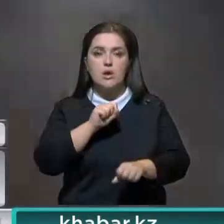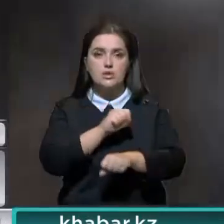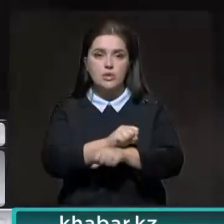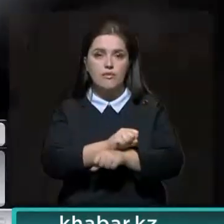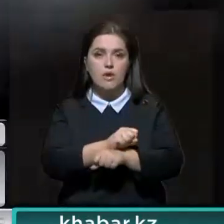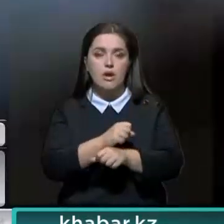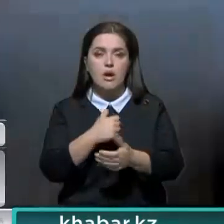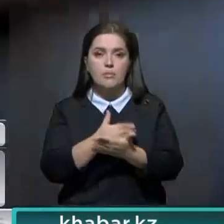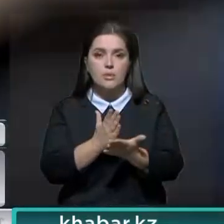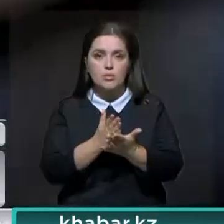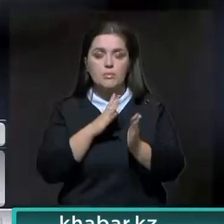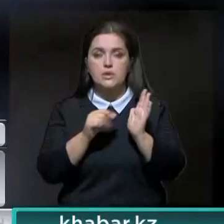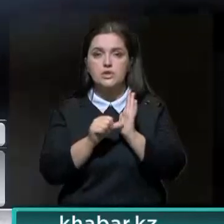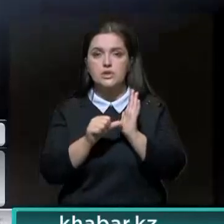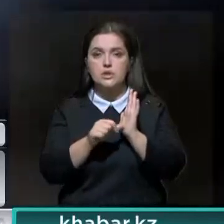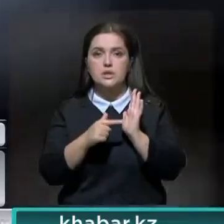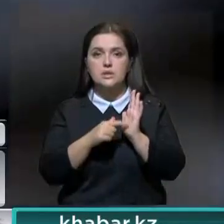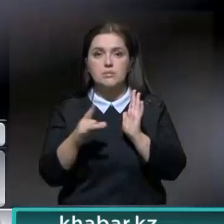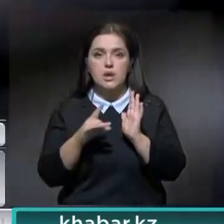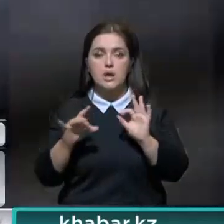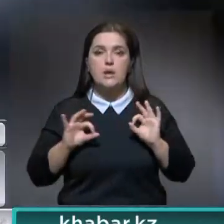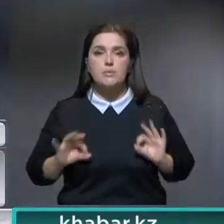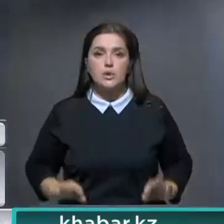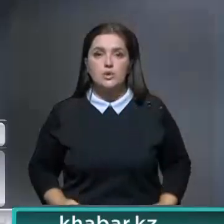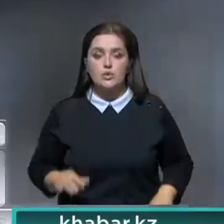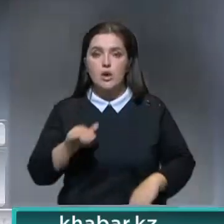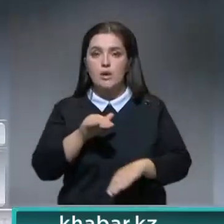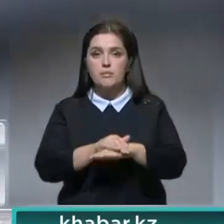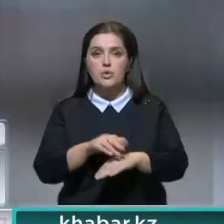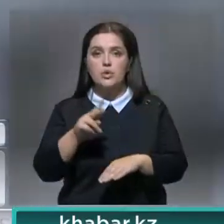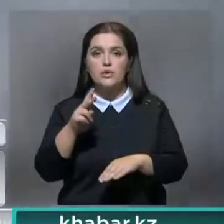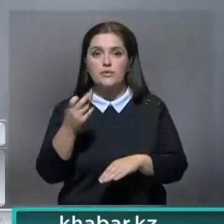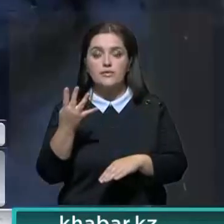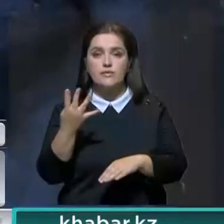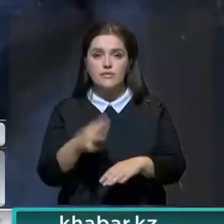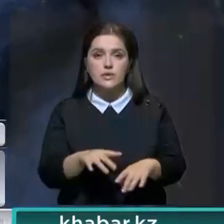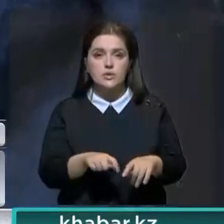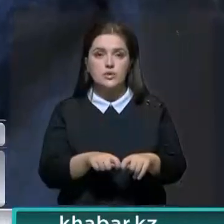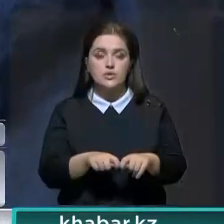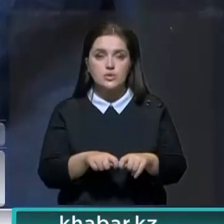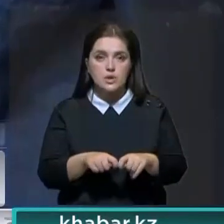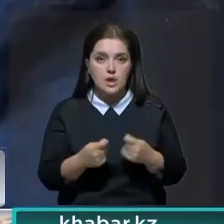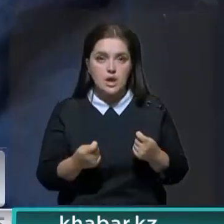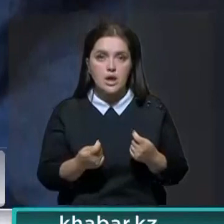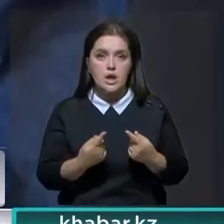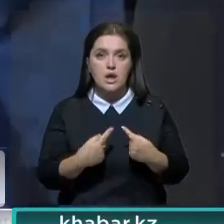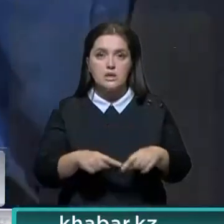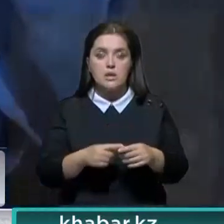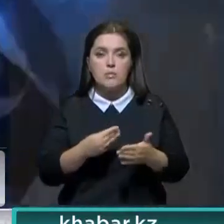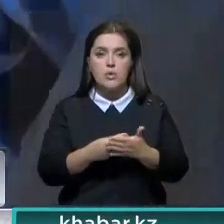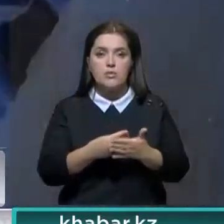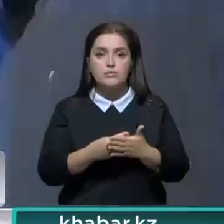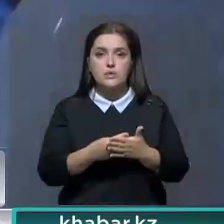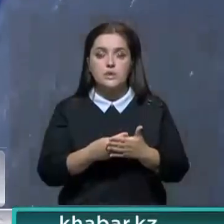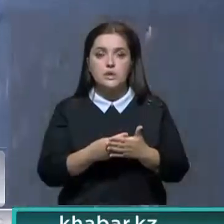сезон остановка оборудования здесь проходила 67 раз, а прокуратура обнаружила больше 240 нарушений.